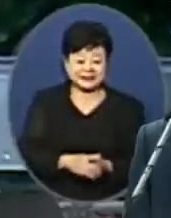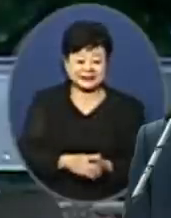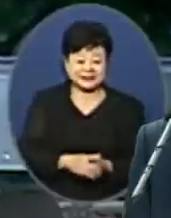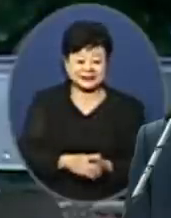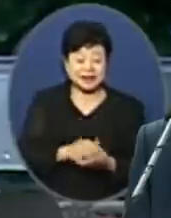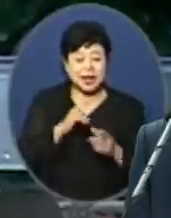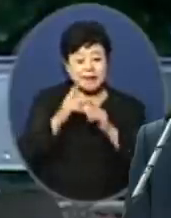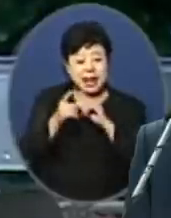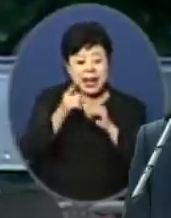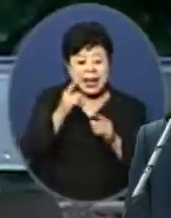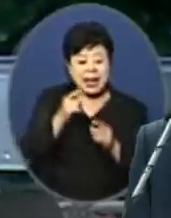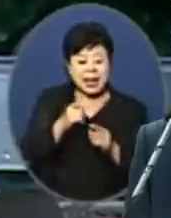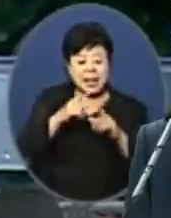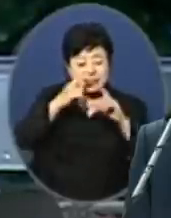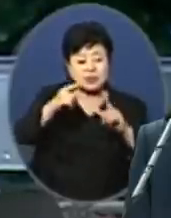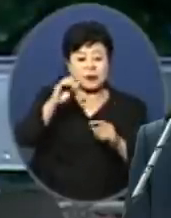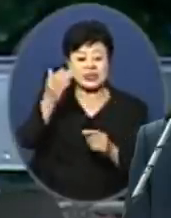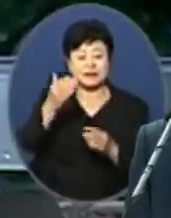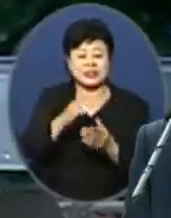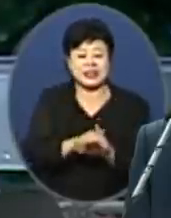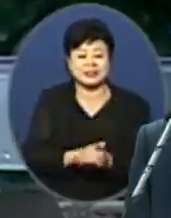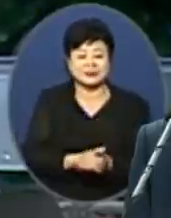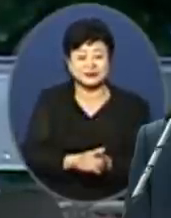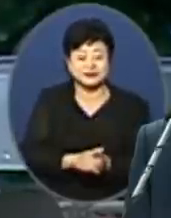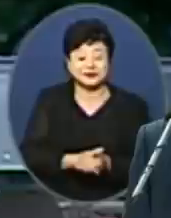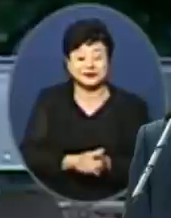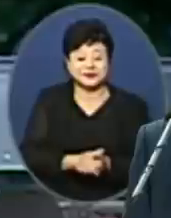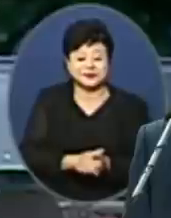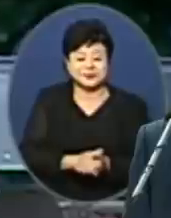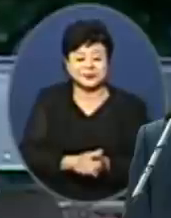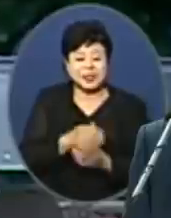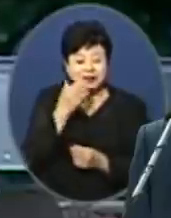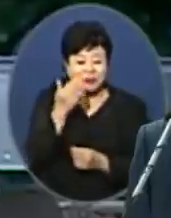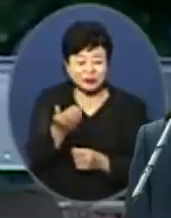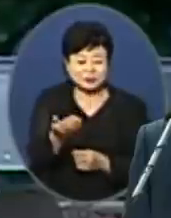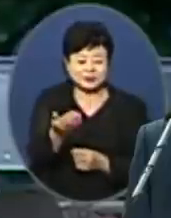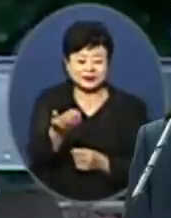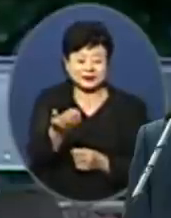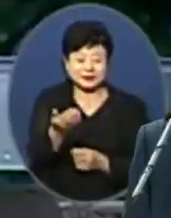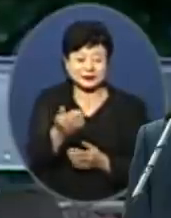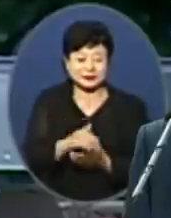꿈은 말로서 선포해야 되는 것입니다. 여러분은